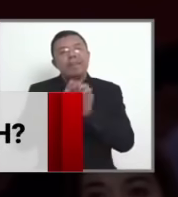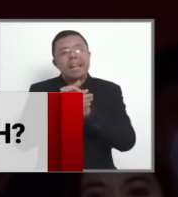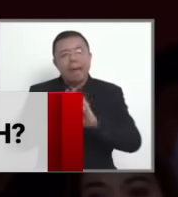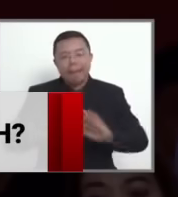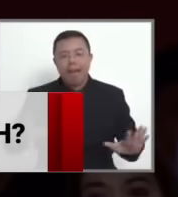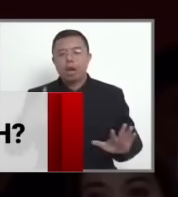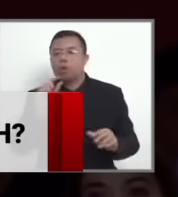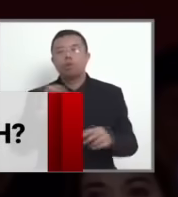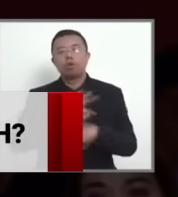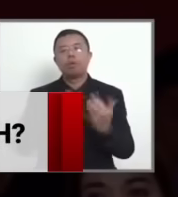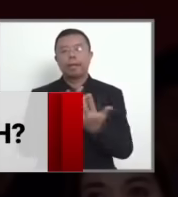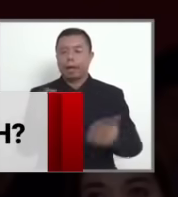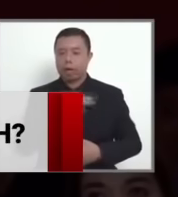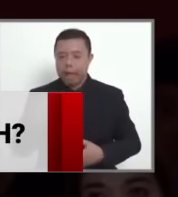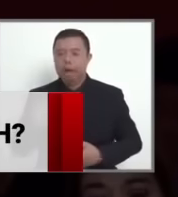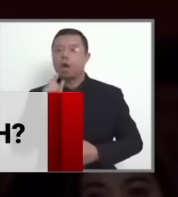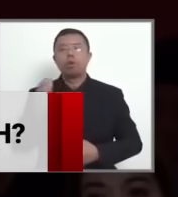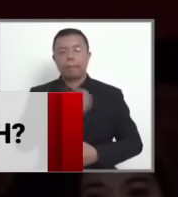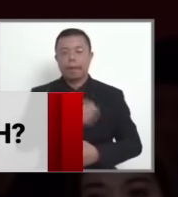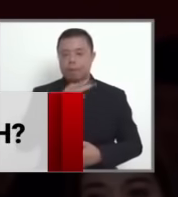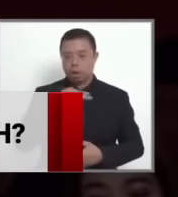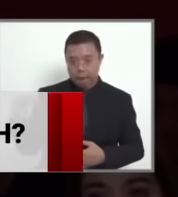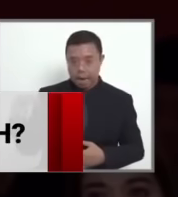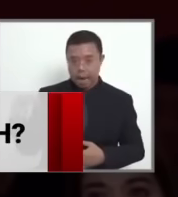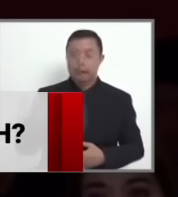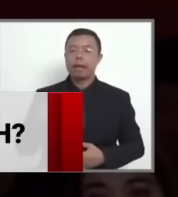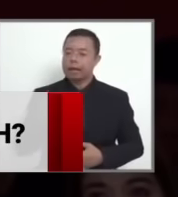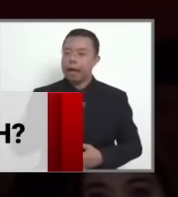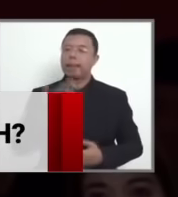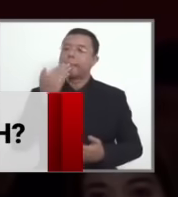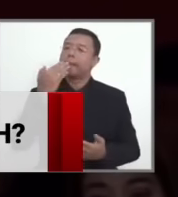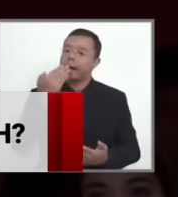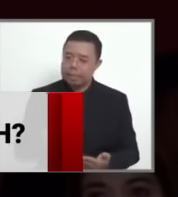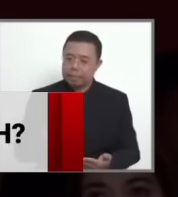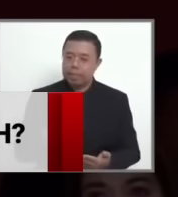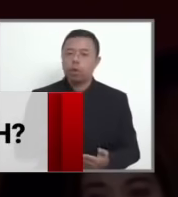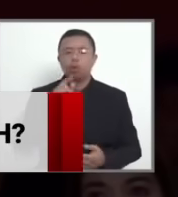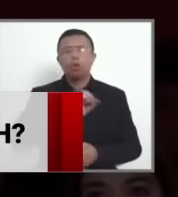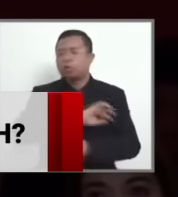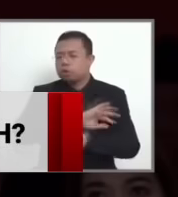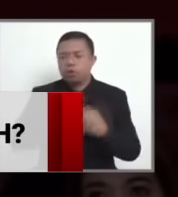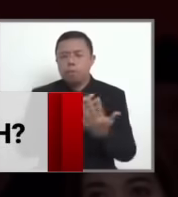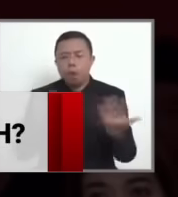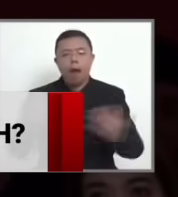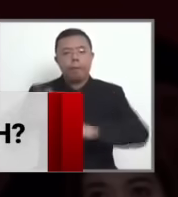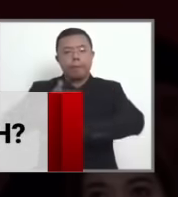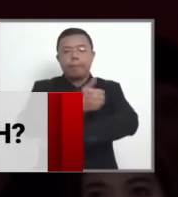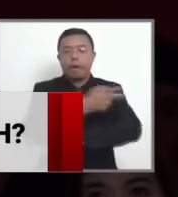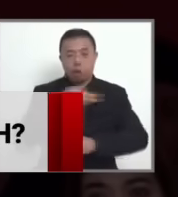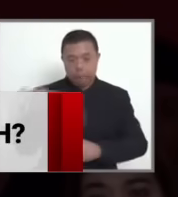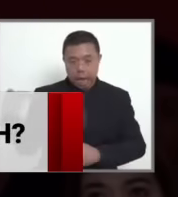bagi rakyat Indonesia dan bagi bangsa Indonesia. Kami berterima kasih kepada semua pemimpin-pemimpin